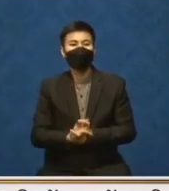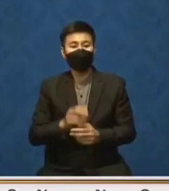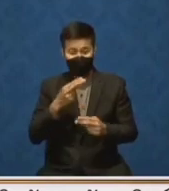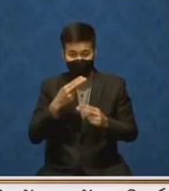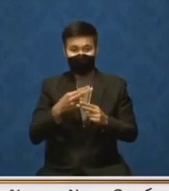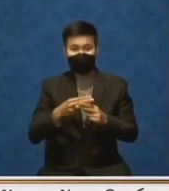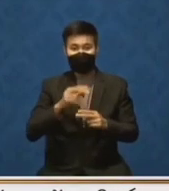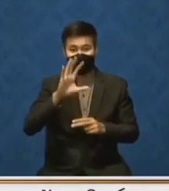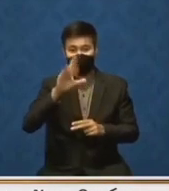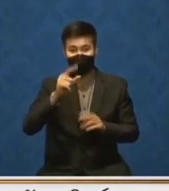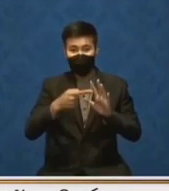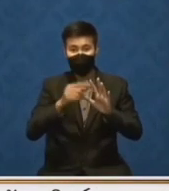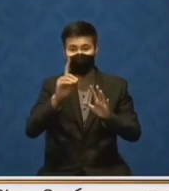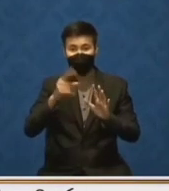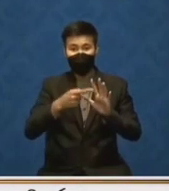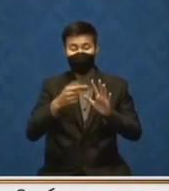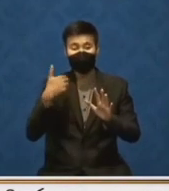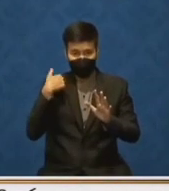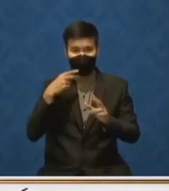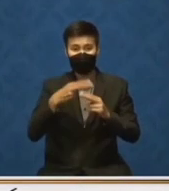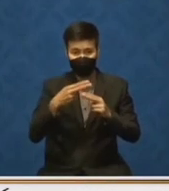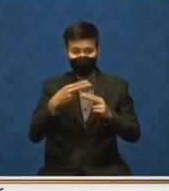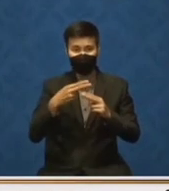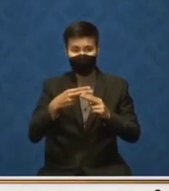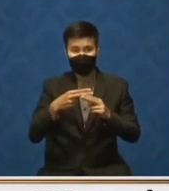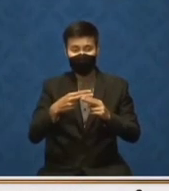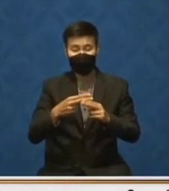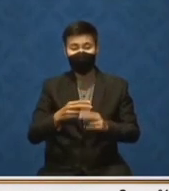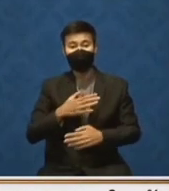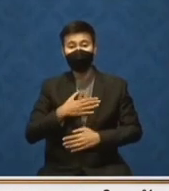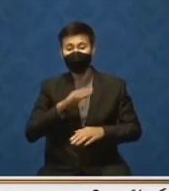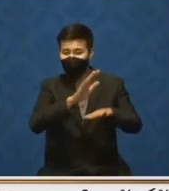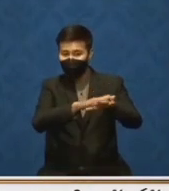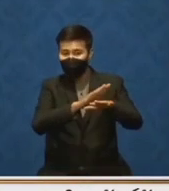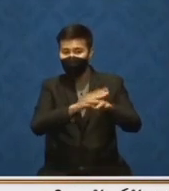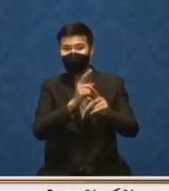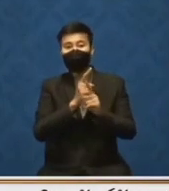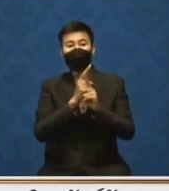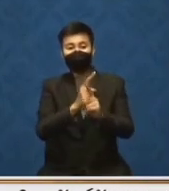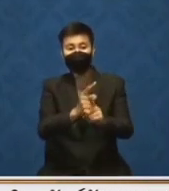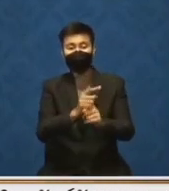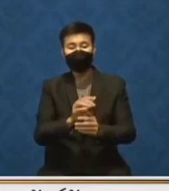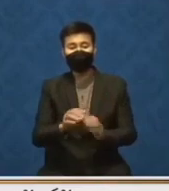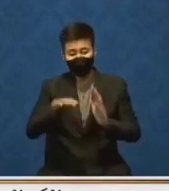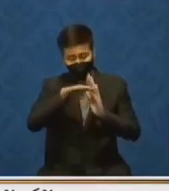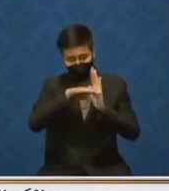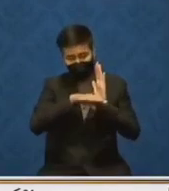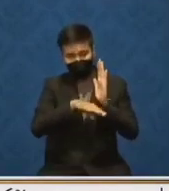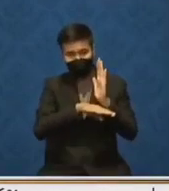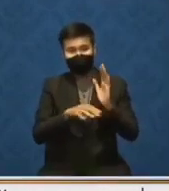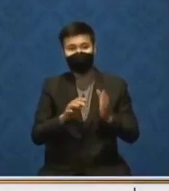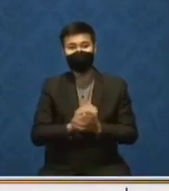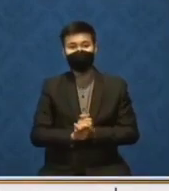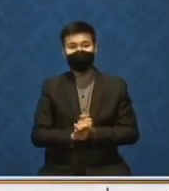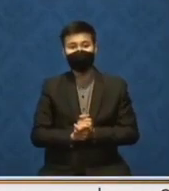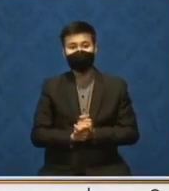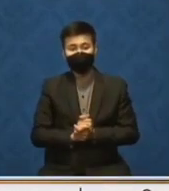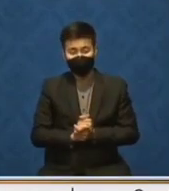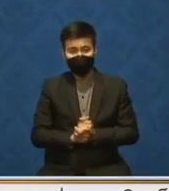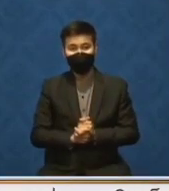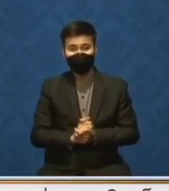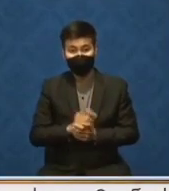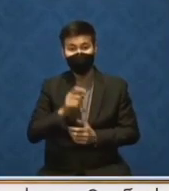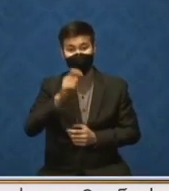มีชื่ออยู่ในนี้นะครับเพราะฉะนั้นผมเรียกตามรายชื่ออยู่แล้วด้วยความเคารพท่าน